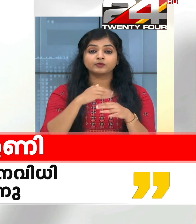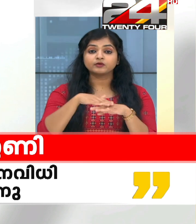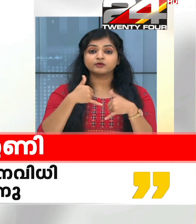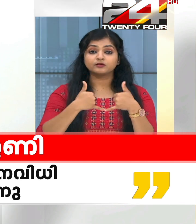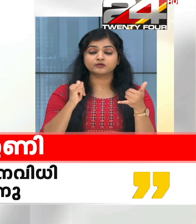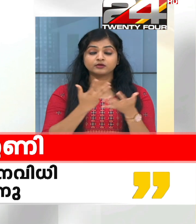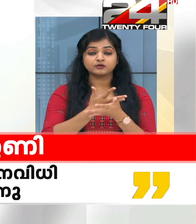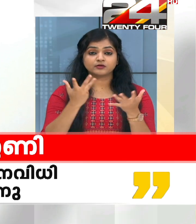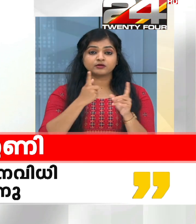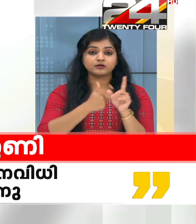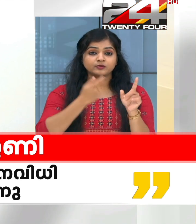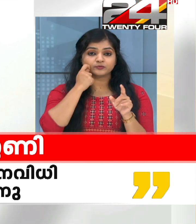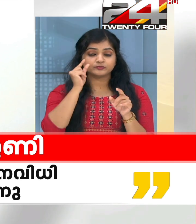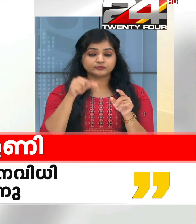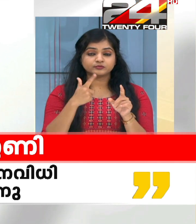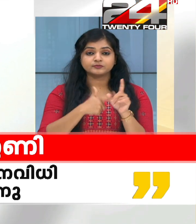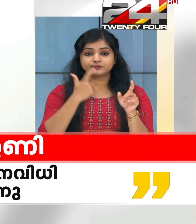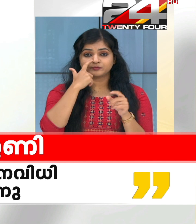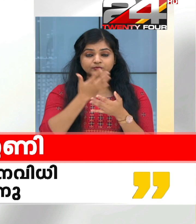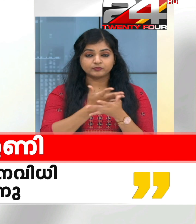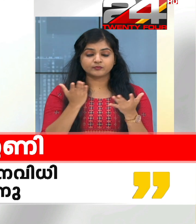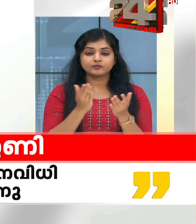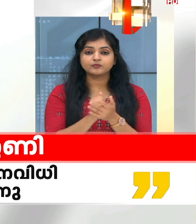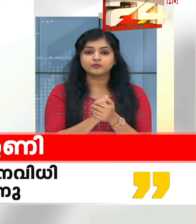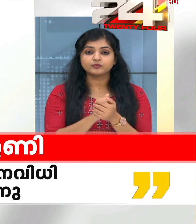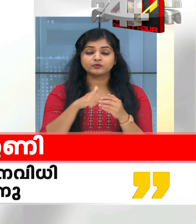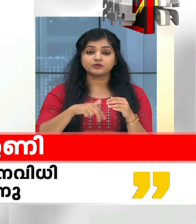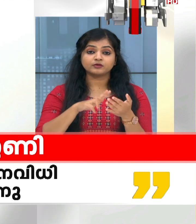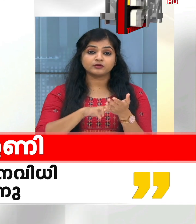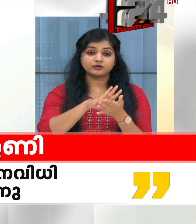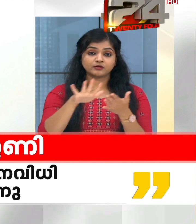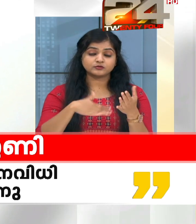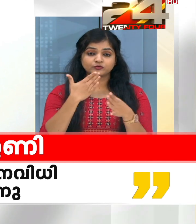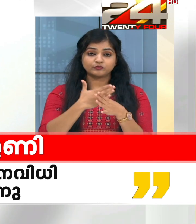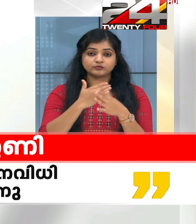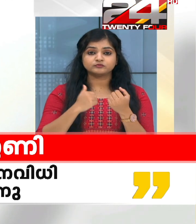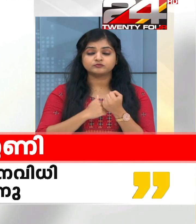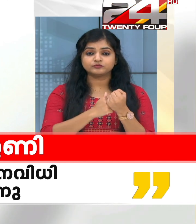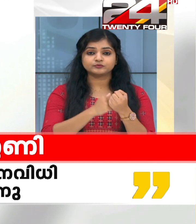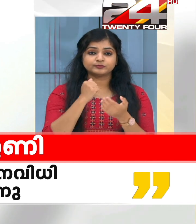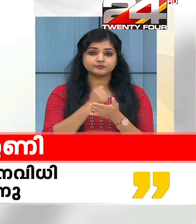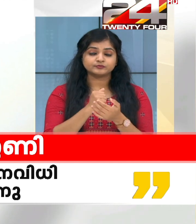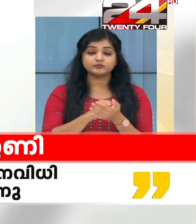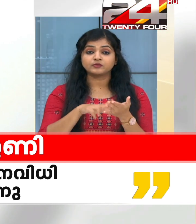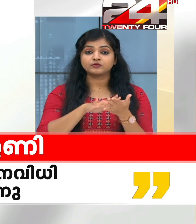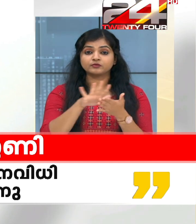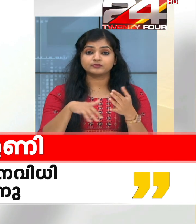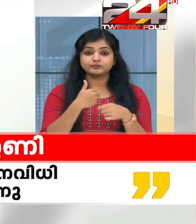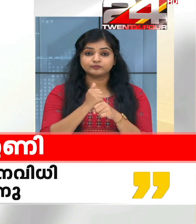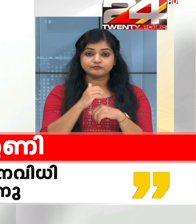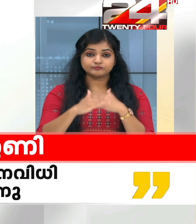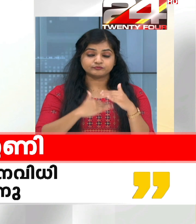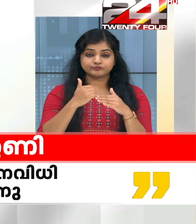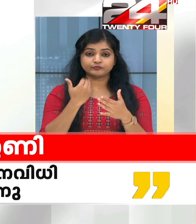യുവതി യുവാവും ഇന്നത്തെ കാലഘട്ടത്തിൽ അവർക്ക് രാഷ്ട്രത്തിന് വേണ്ടി പ്രവർത്തിക്കണം, അതുപോലെ ദേശനിർമ്മാണത്തിന് വേണ്ടി പ്രവർത്തിക്കണമെങ്കിൽ